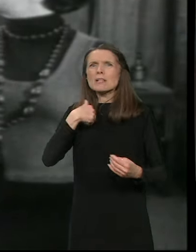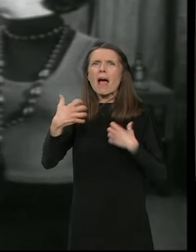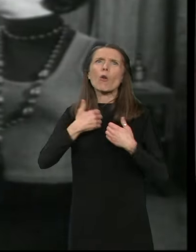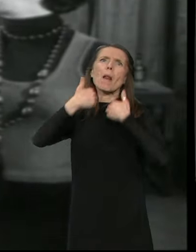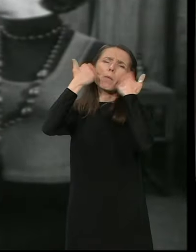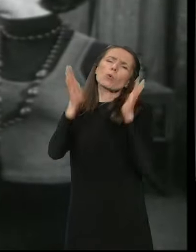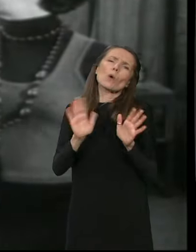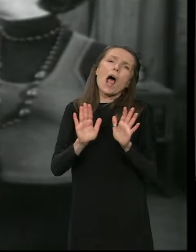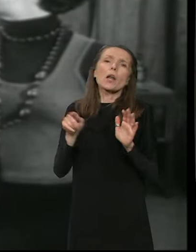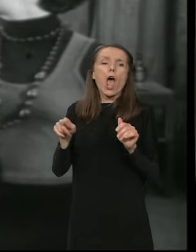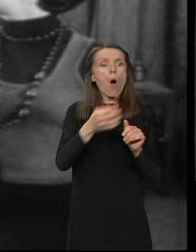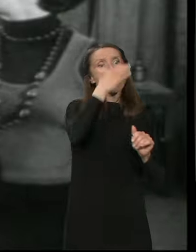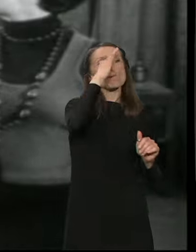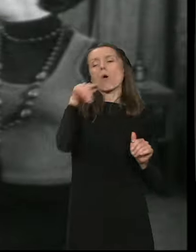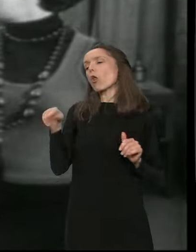Dobar dan, sudio brak.